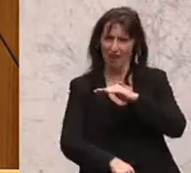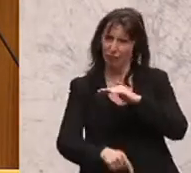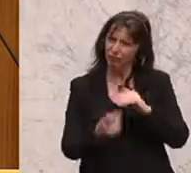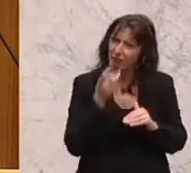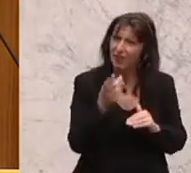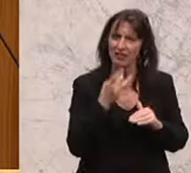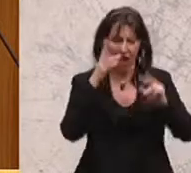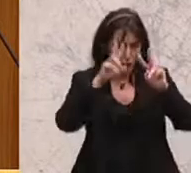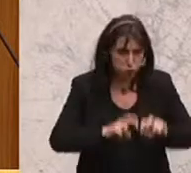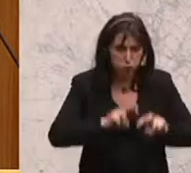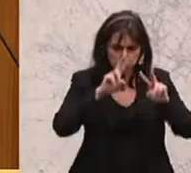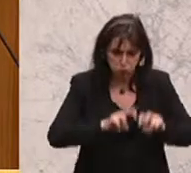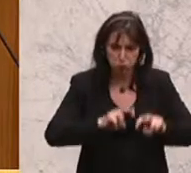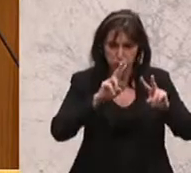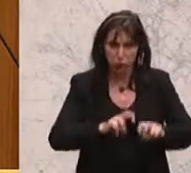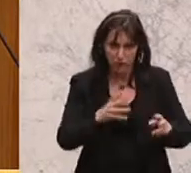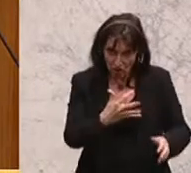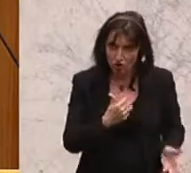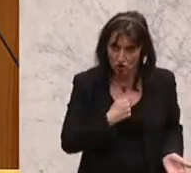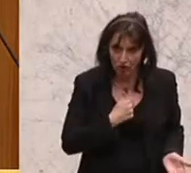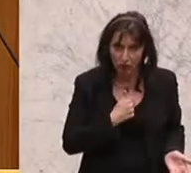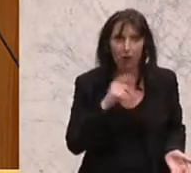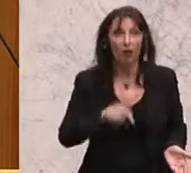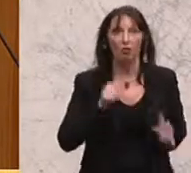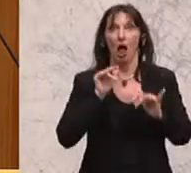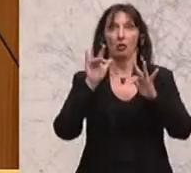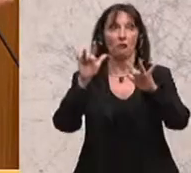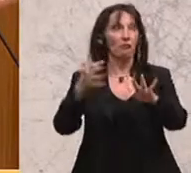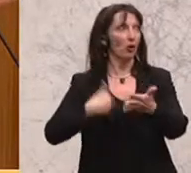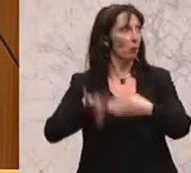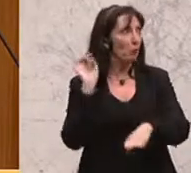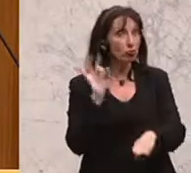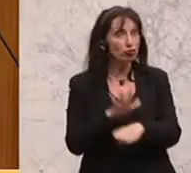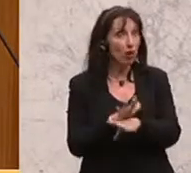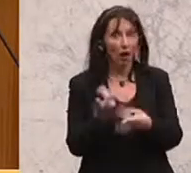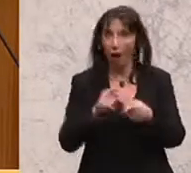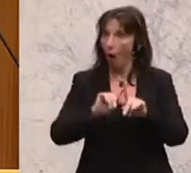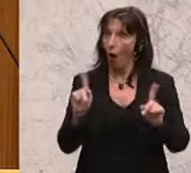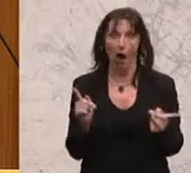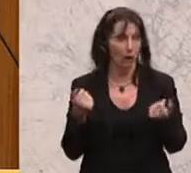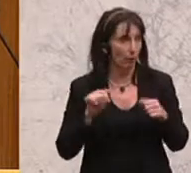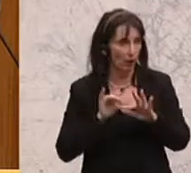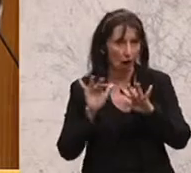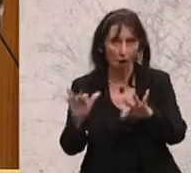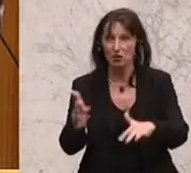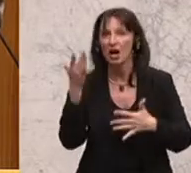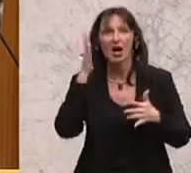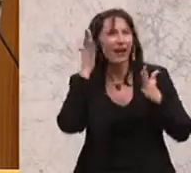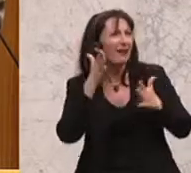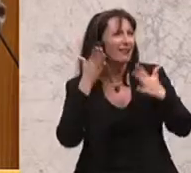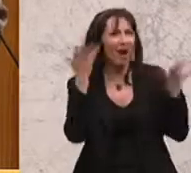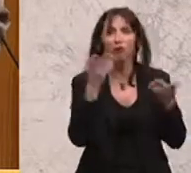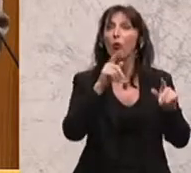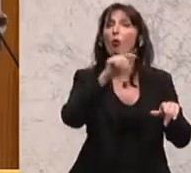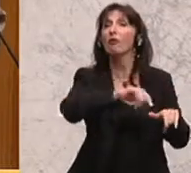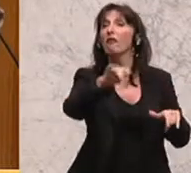können, desto größer und schneller und treffender die prophylaktische Wirkung. Auch für andere Banken. Wir wissen ja, wo es überall noch havariert. Ja,